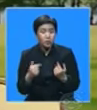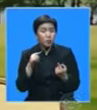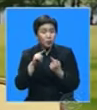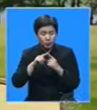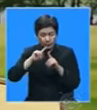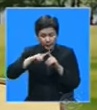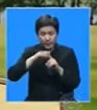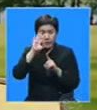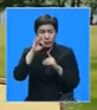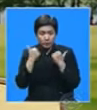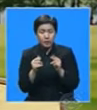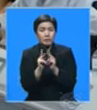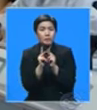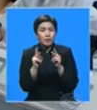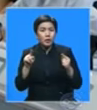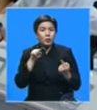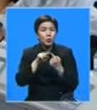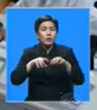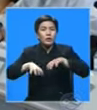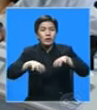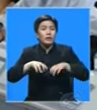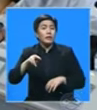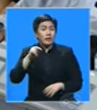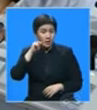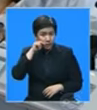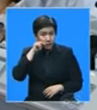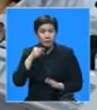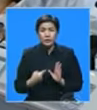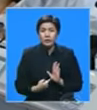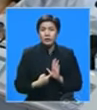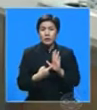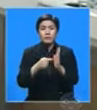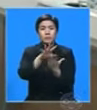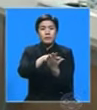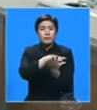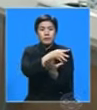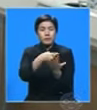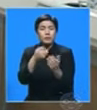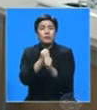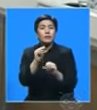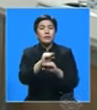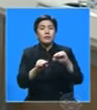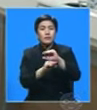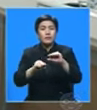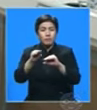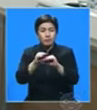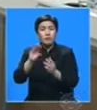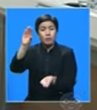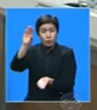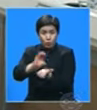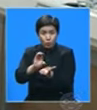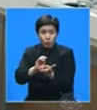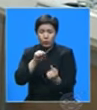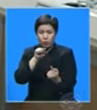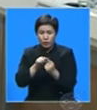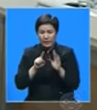ที่เดือนกันยายนนี้คณะกรรมการบริหารจัดการน้ำก็กำลังที่จะเสนอแผนงานโครงการนะครับงบประมาณในการที่จะดำเนิน